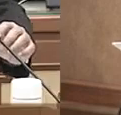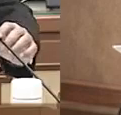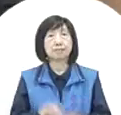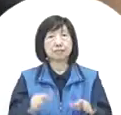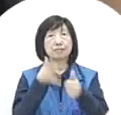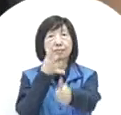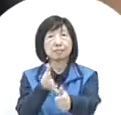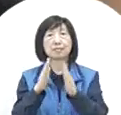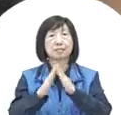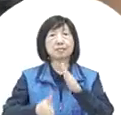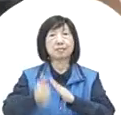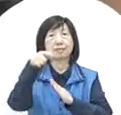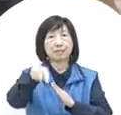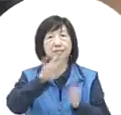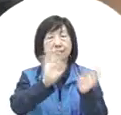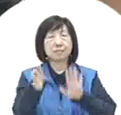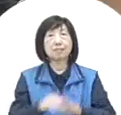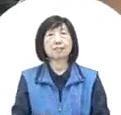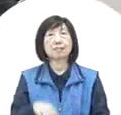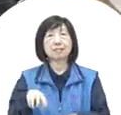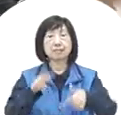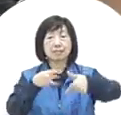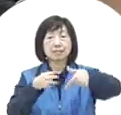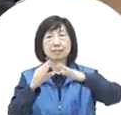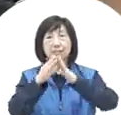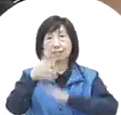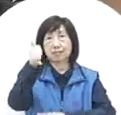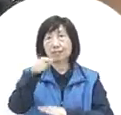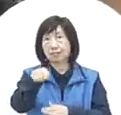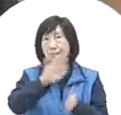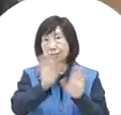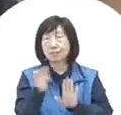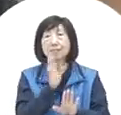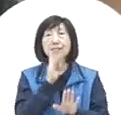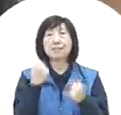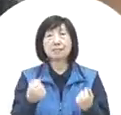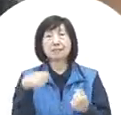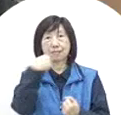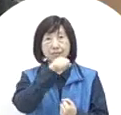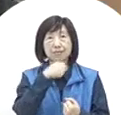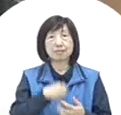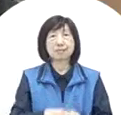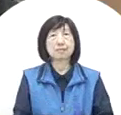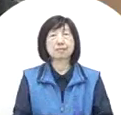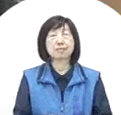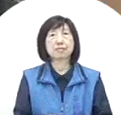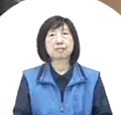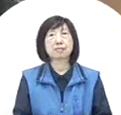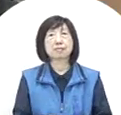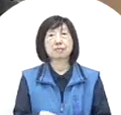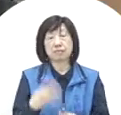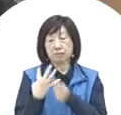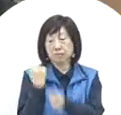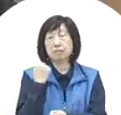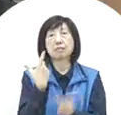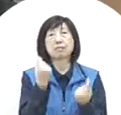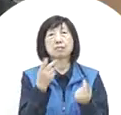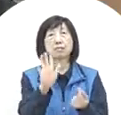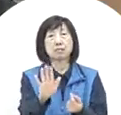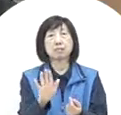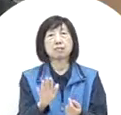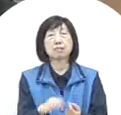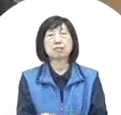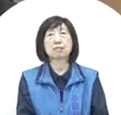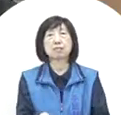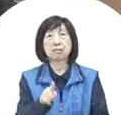况哈，跟廖局长，类似的情形在台湾。过去几年来也发生很多件，你们知不